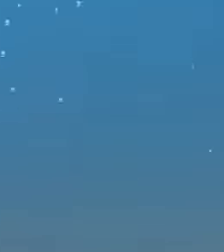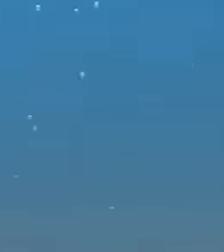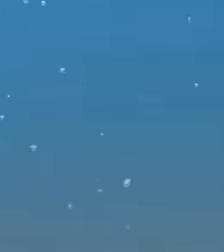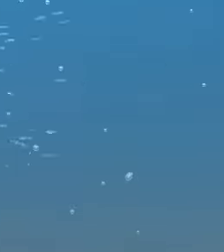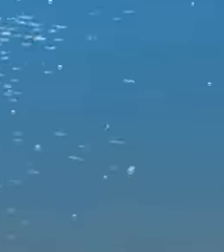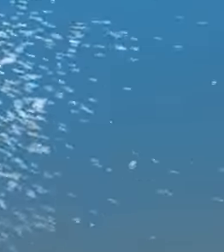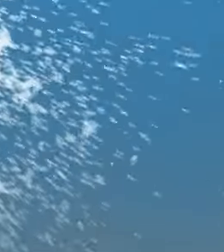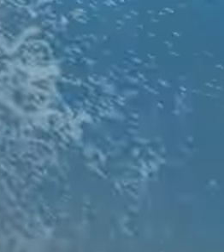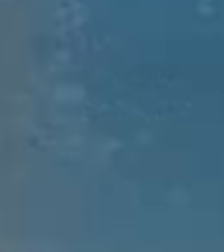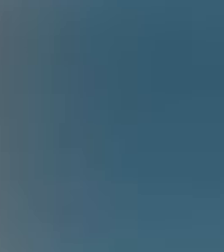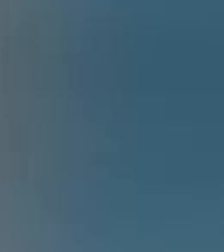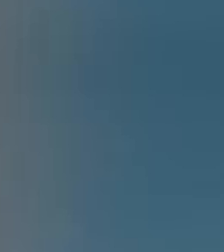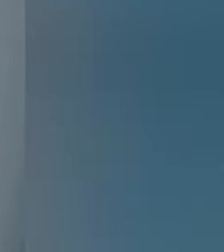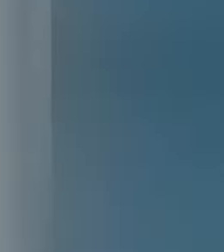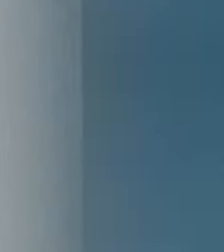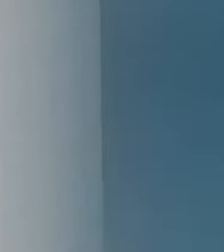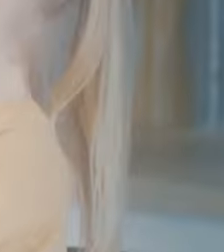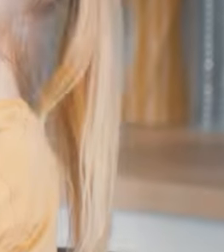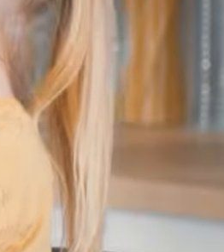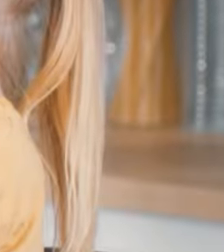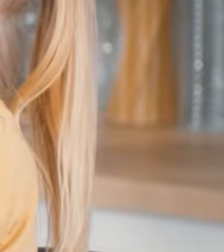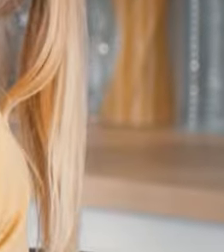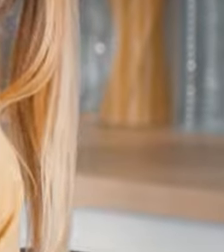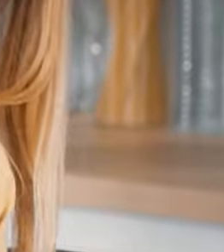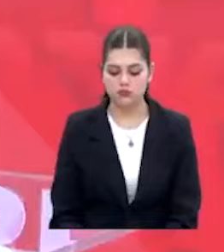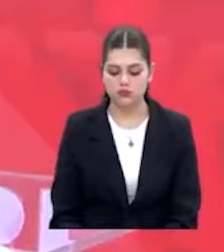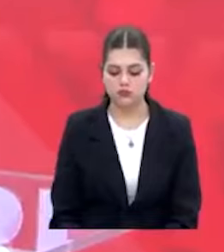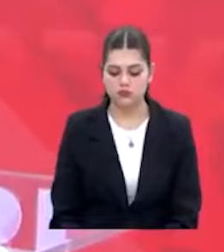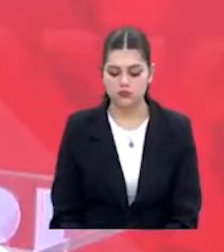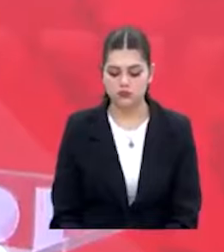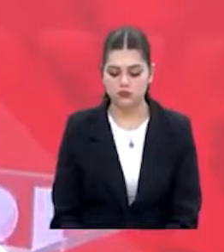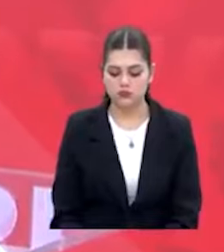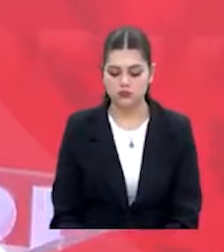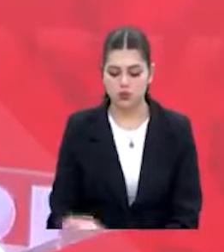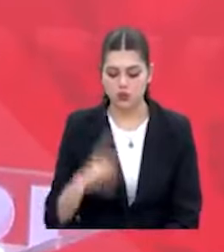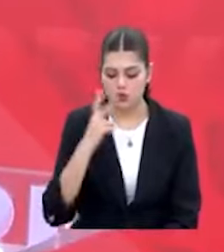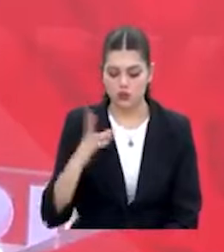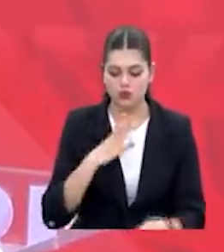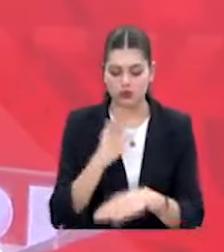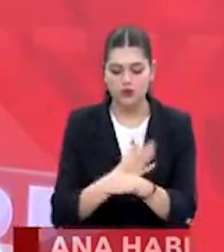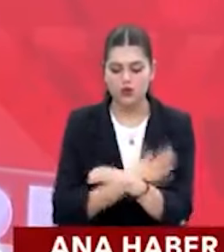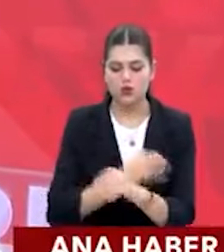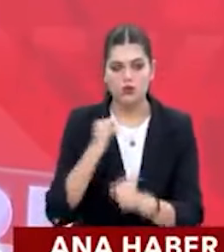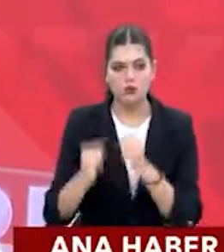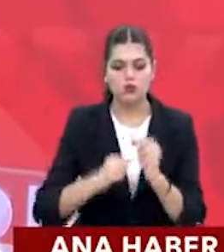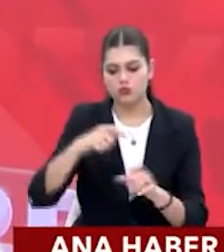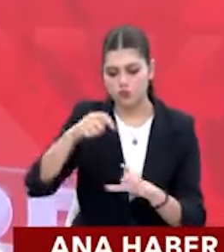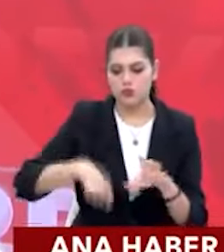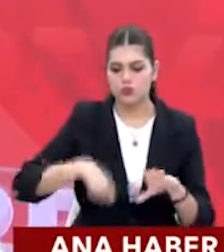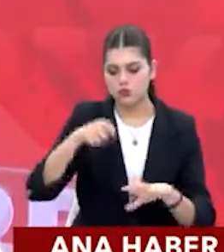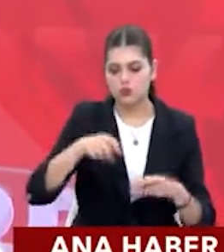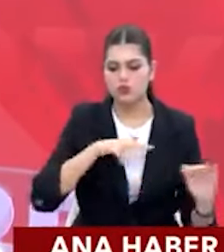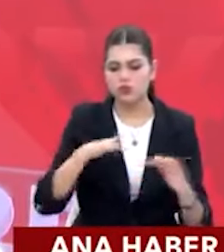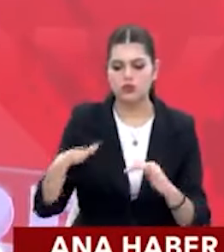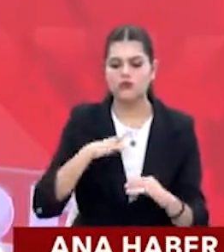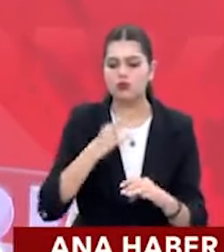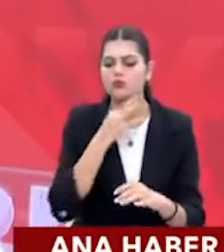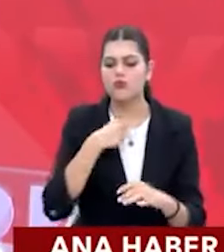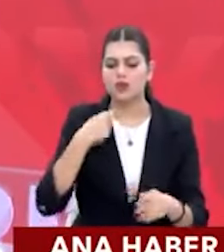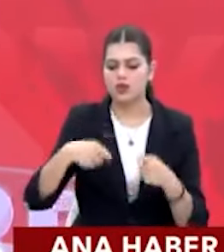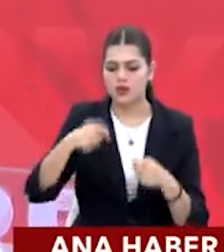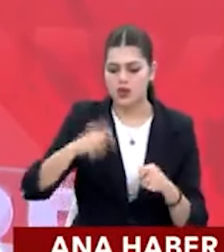Suya dokunur yenilik. Üstün teknolojisiyle her damlada sağlık. Evet, görüyorsunuz, vatandaş koşuyor kredi kartlarına, koşuyor. Ne olur